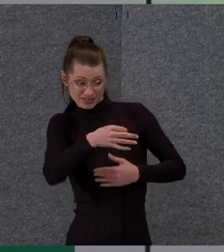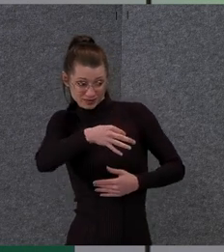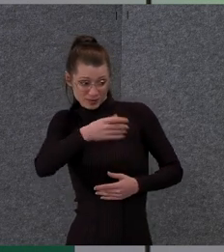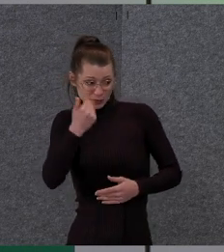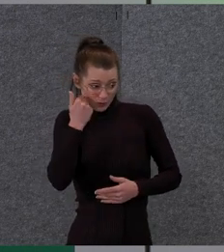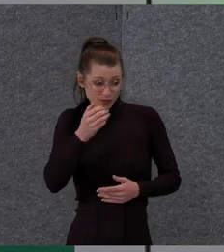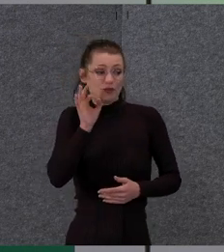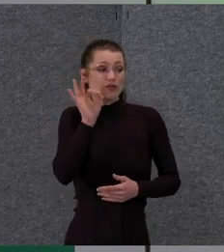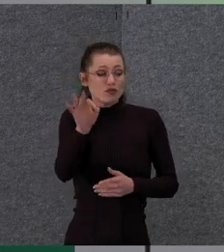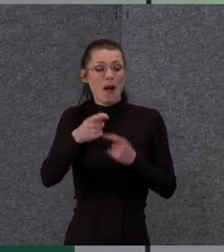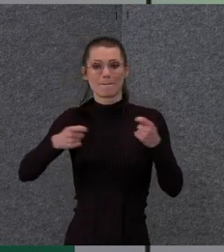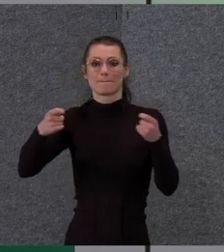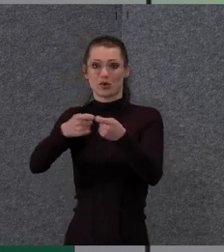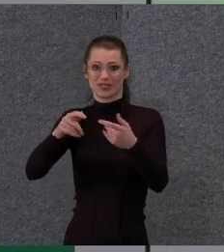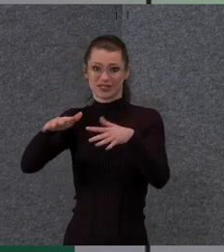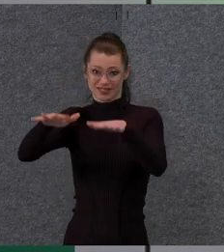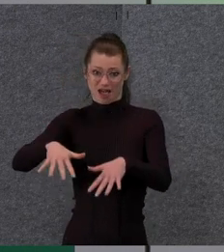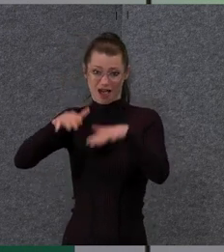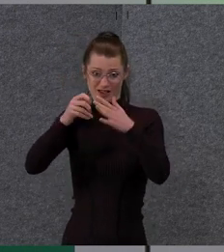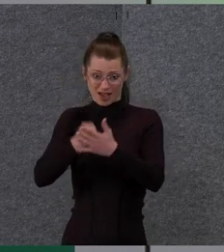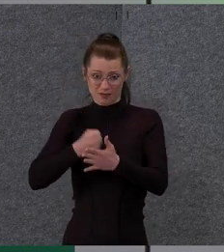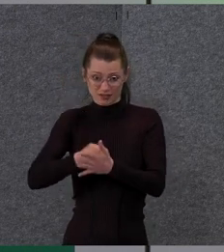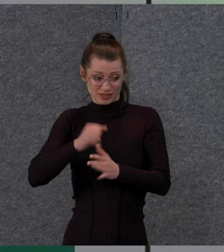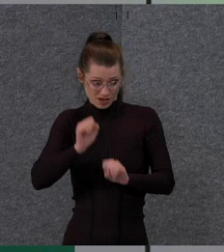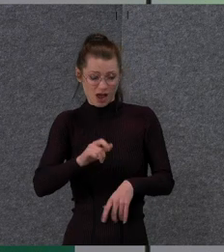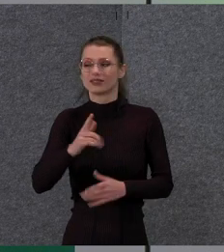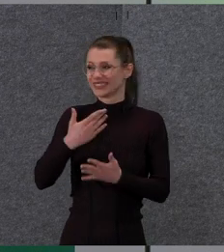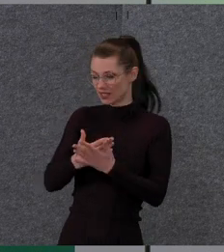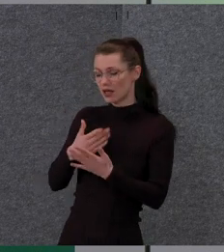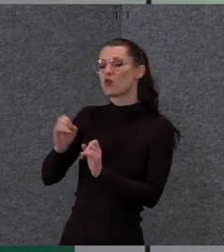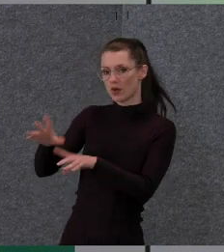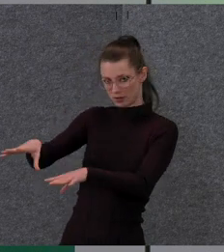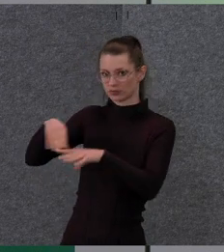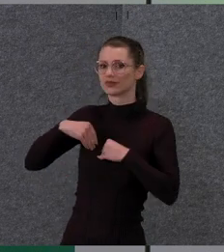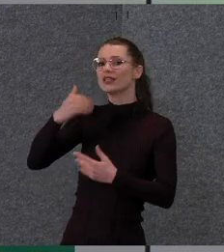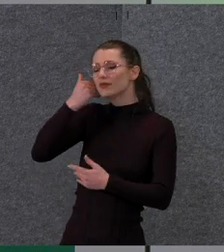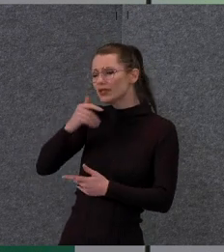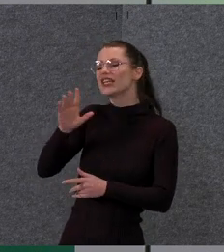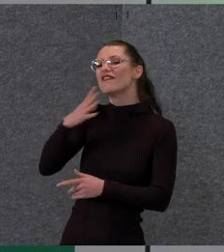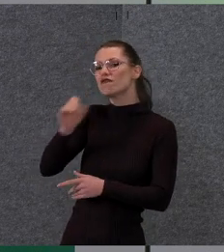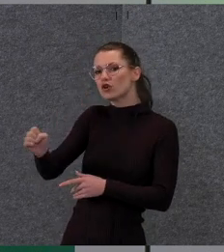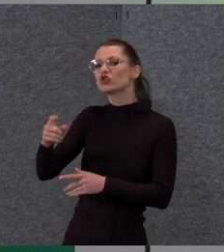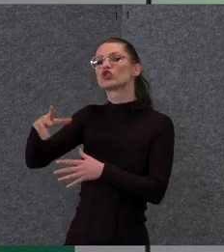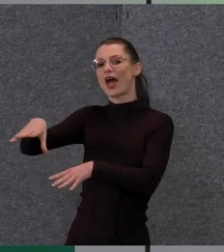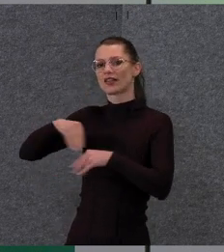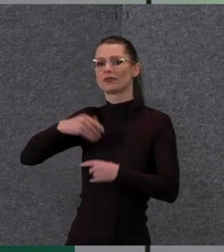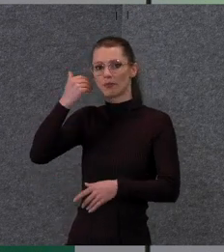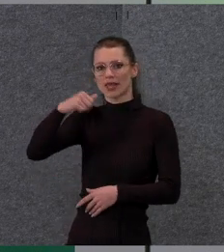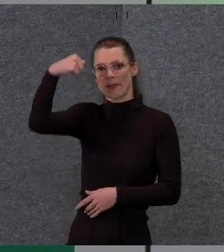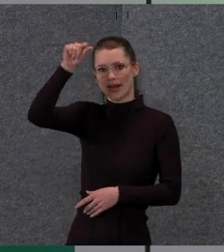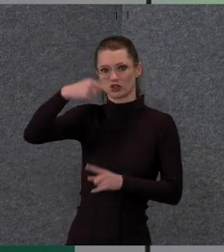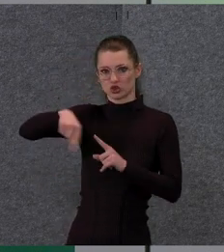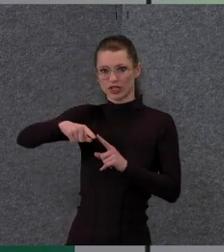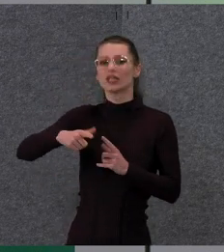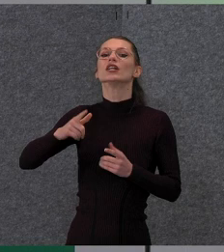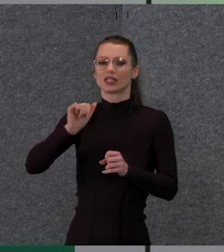Bundestag. Und deshalb stehe ich heute hier vor euch und bitte euch, gewährt ihnen diesen Wunsch. Schickt mich nach Berlin, damit ich im Bundestag